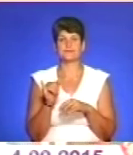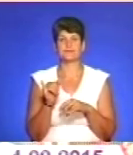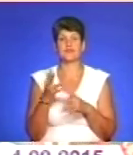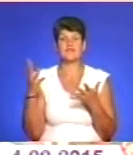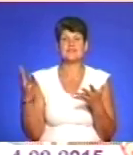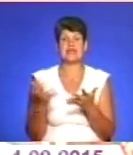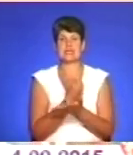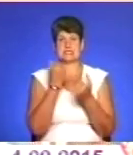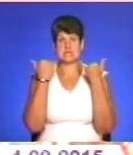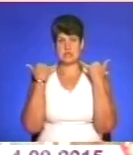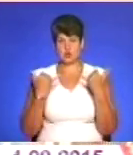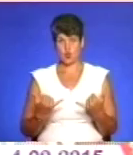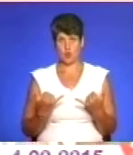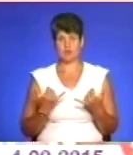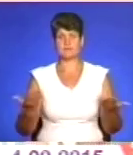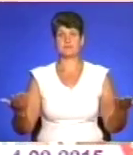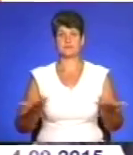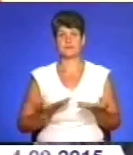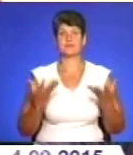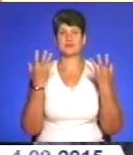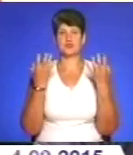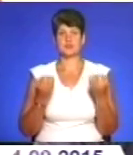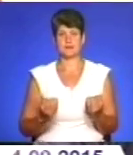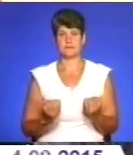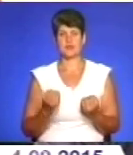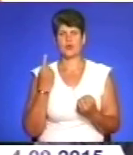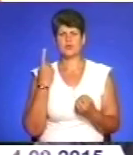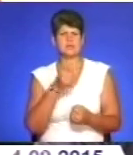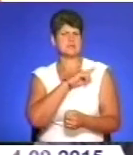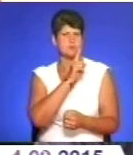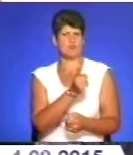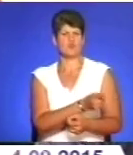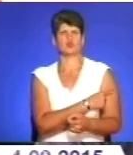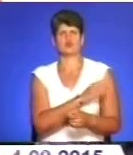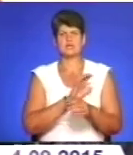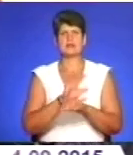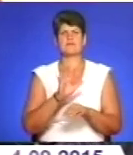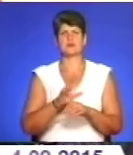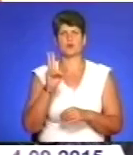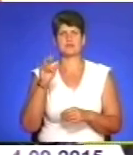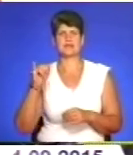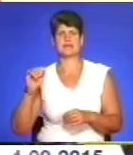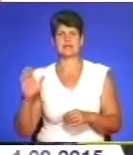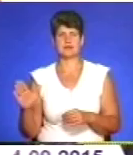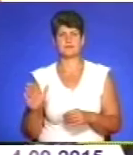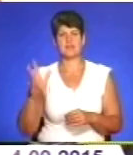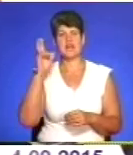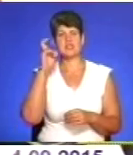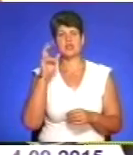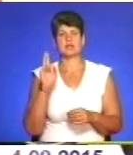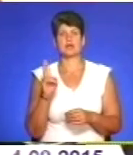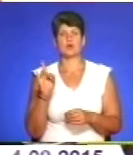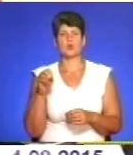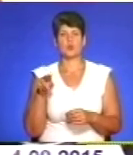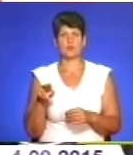вдається на сьогодні виживати ще. Один з потужних виробників гречаних круп